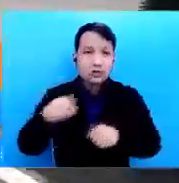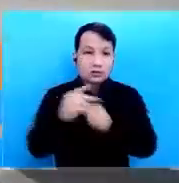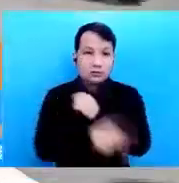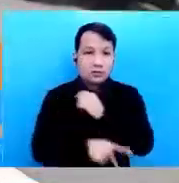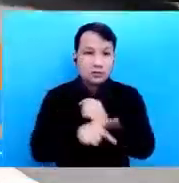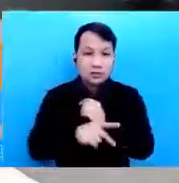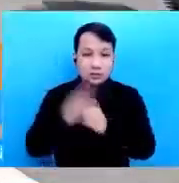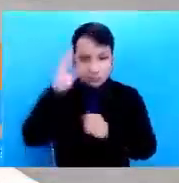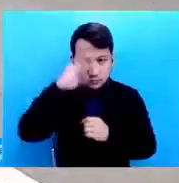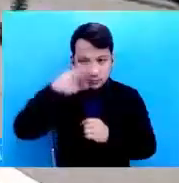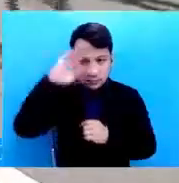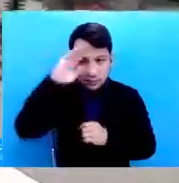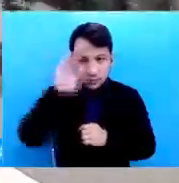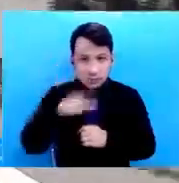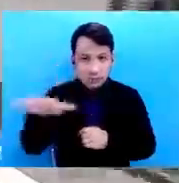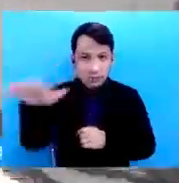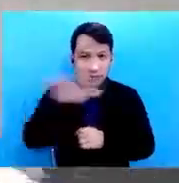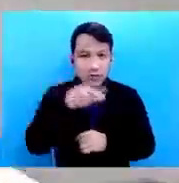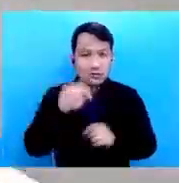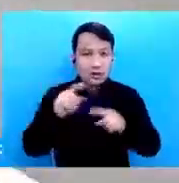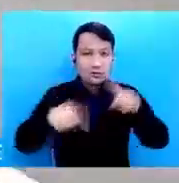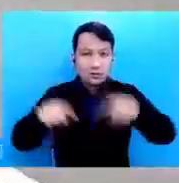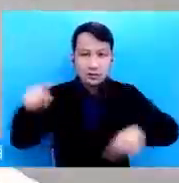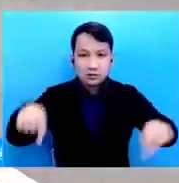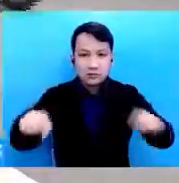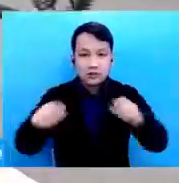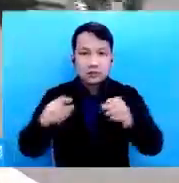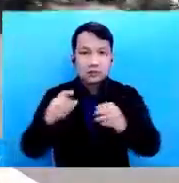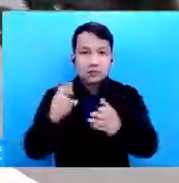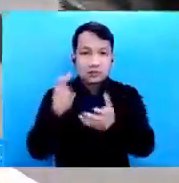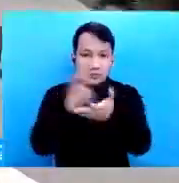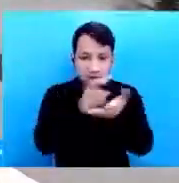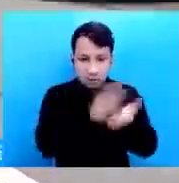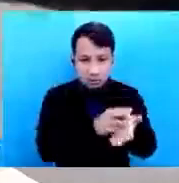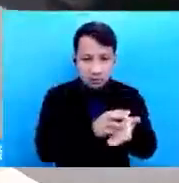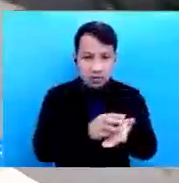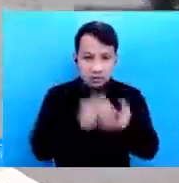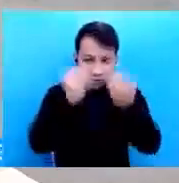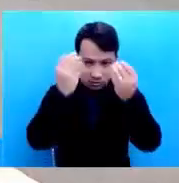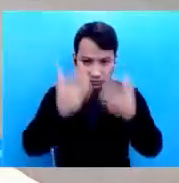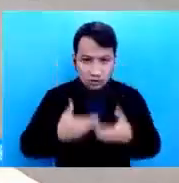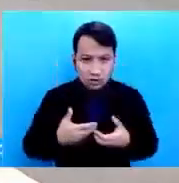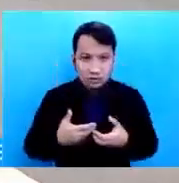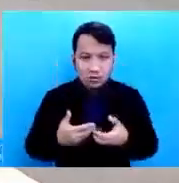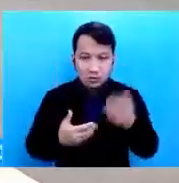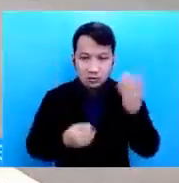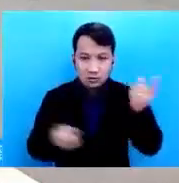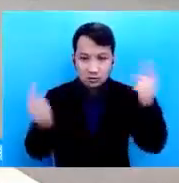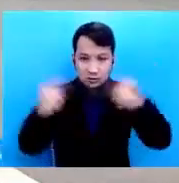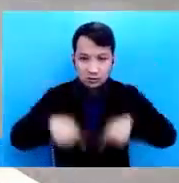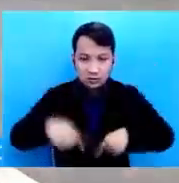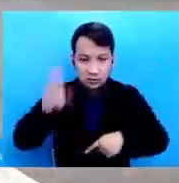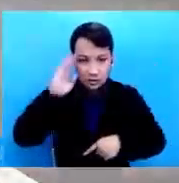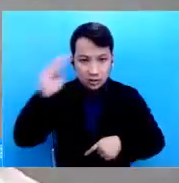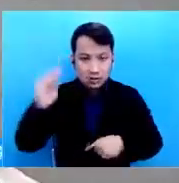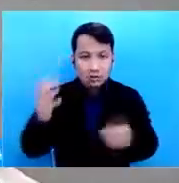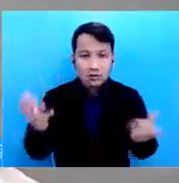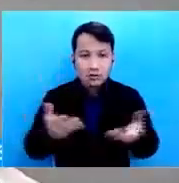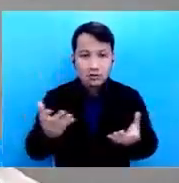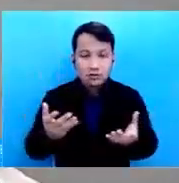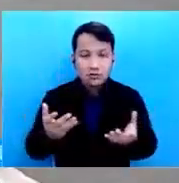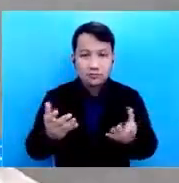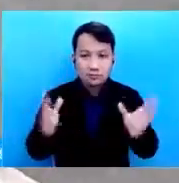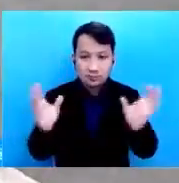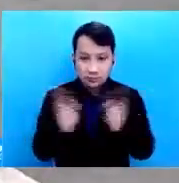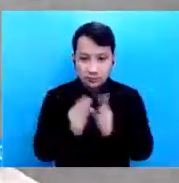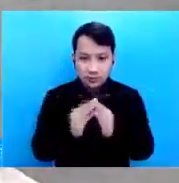Cavite para umikot naman sa ibang mga bayan. At napag-alaman din natin na pupunta si Marcos Jr. sa pagtitipon ng